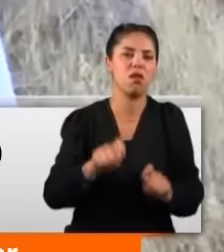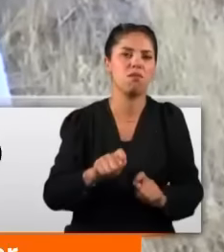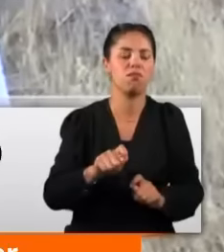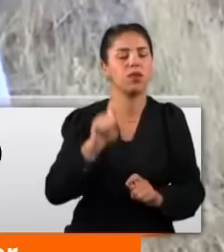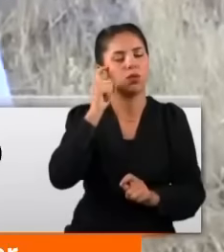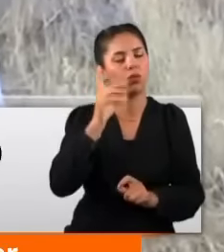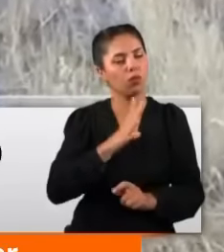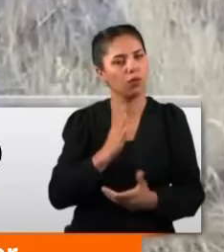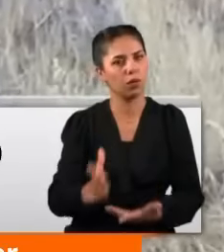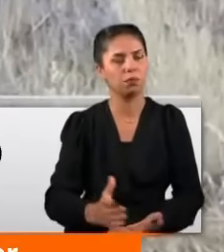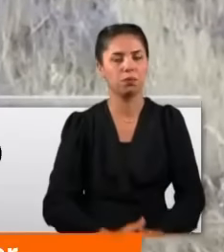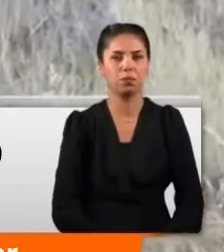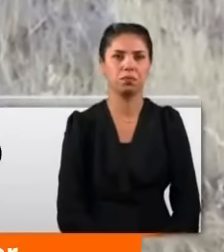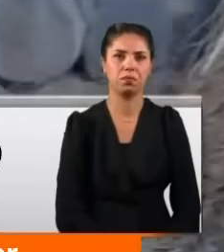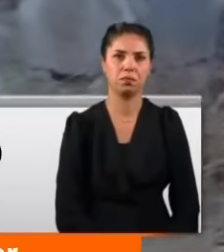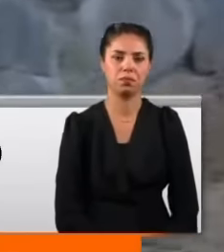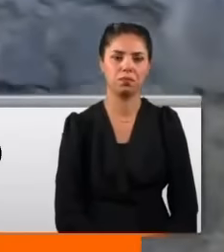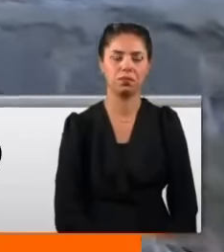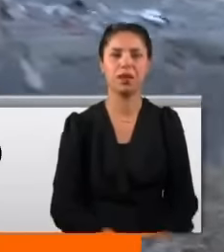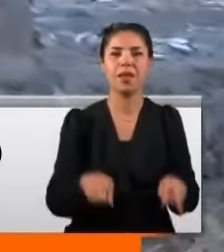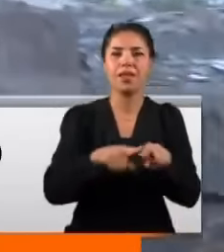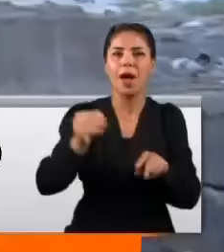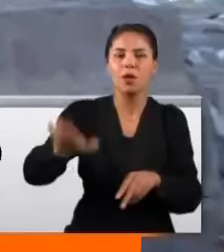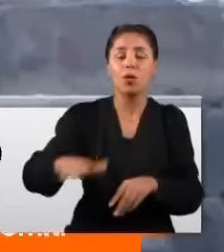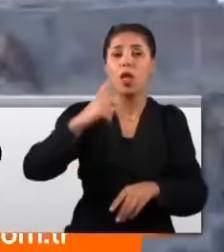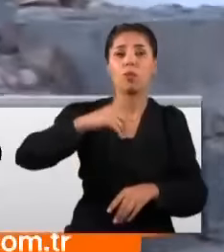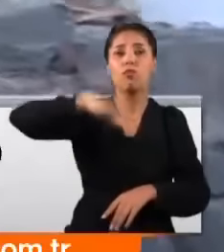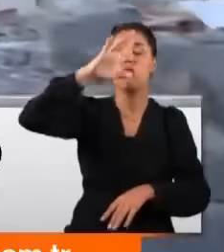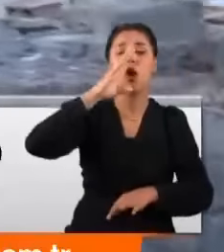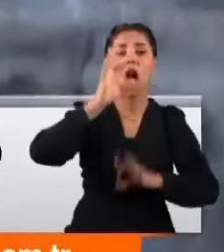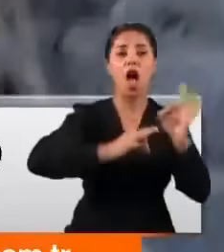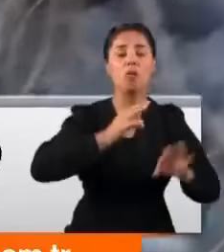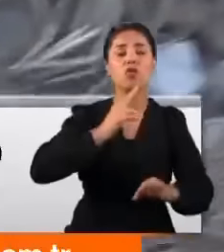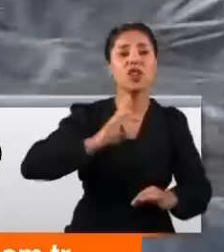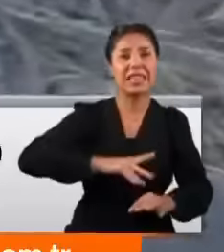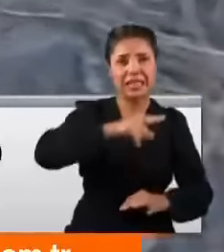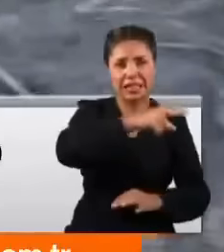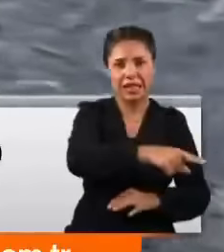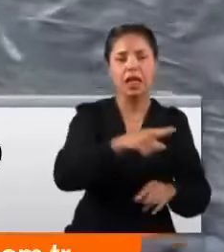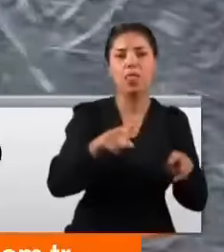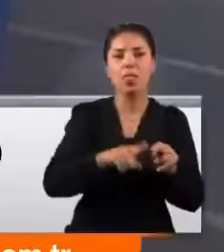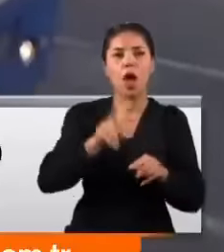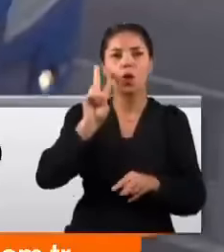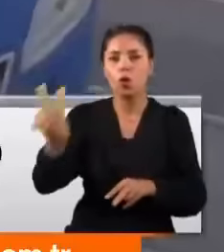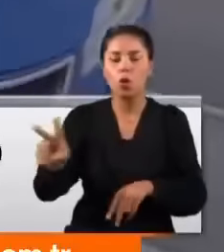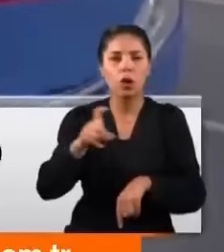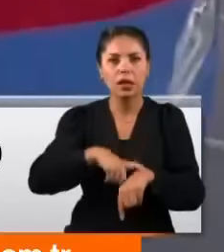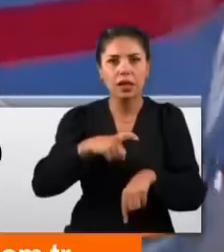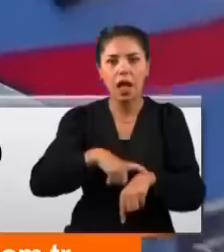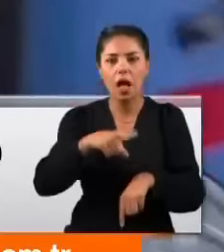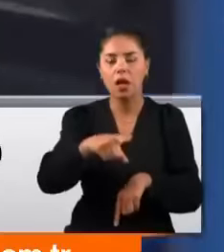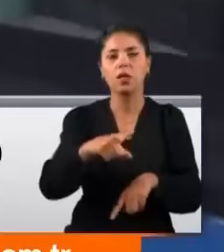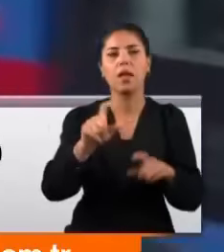köyde değildik. Zaten net bilmiyoruz hiçbir şey. Narin'in büyük amcasının kızları Narin'i gördükleri saat konusunda Salim Güran